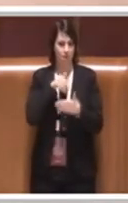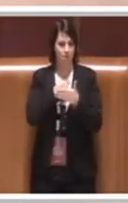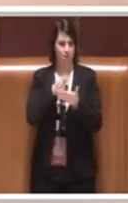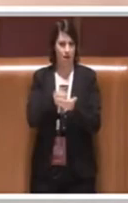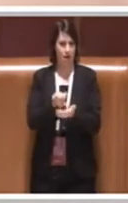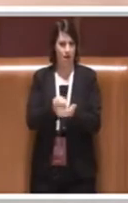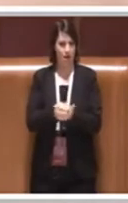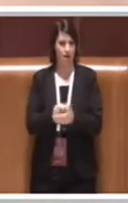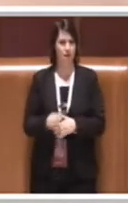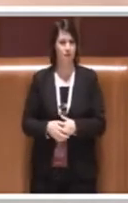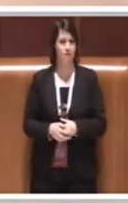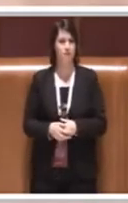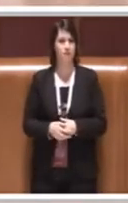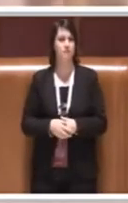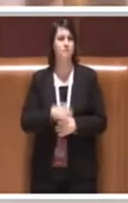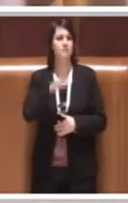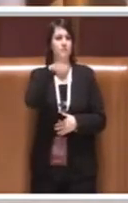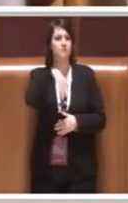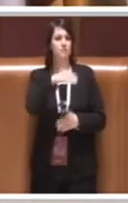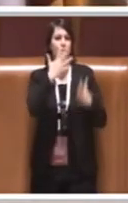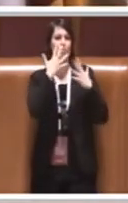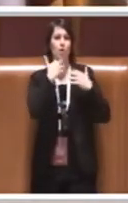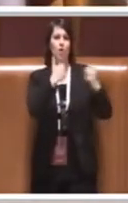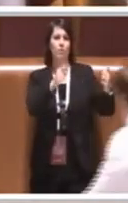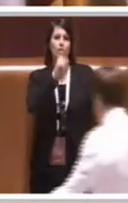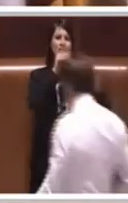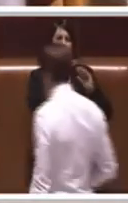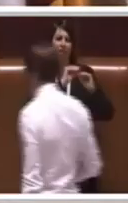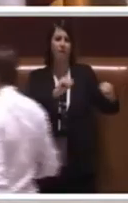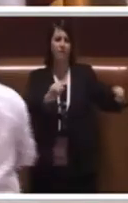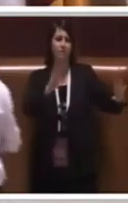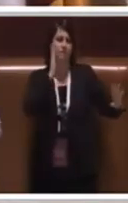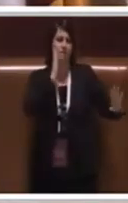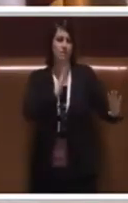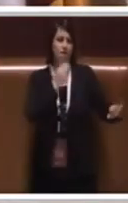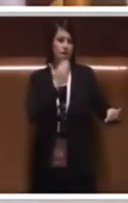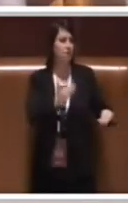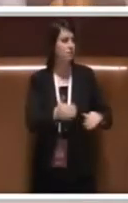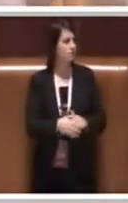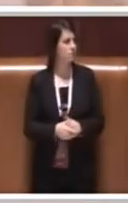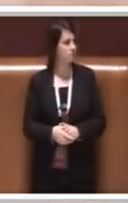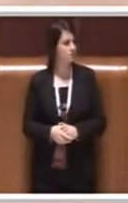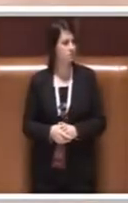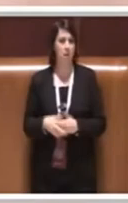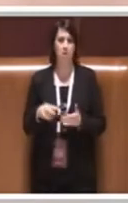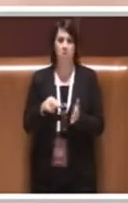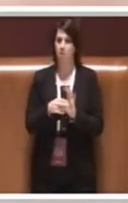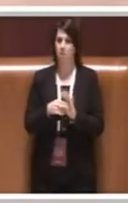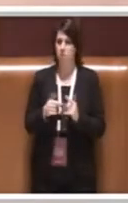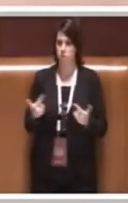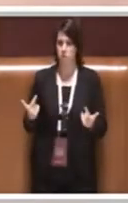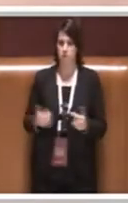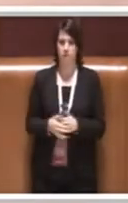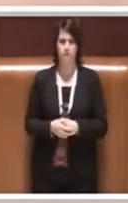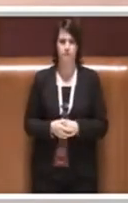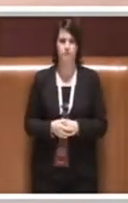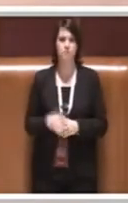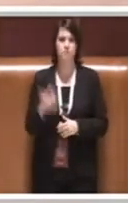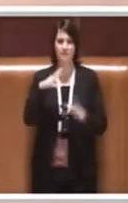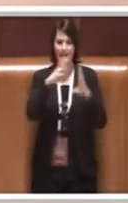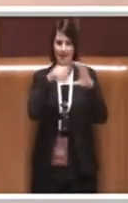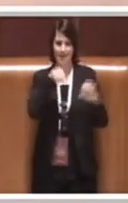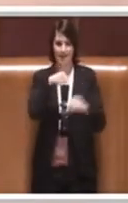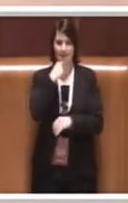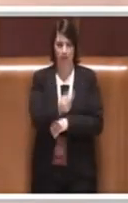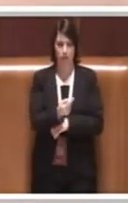Chiedo al pubblico di fare silenzio, grazie. Vabbè, non è un problema, io non ho problemi, perché l'azienda ha dichiarato